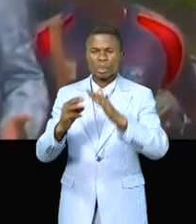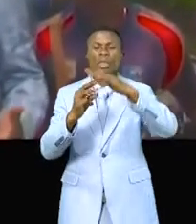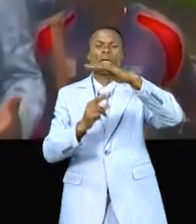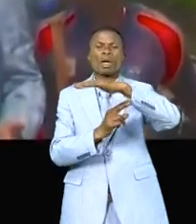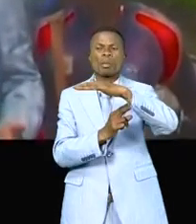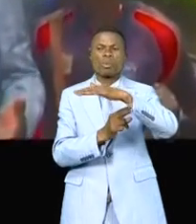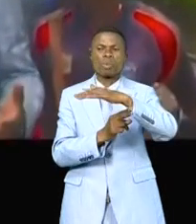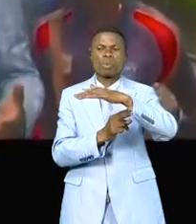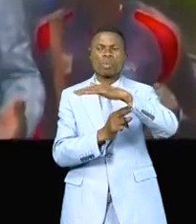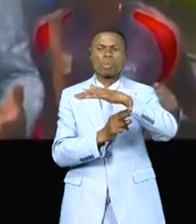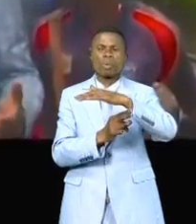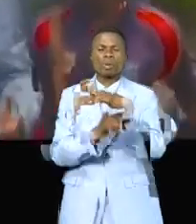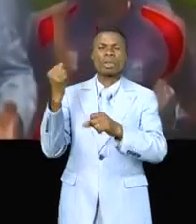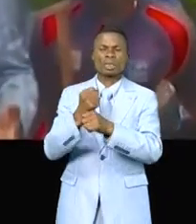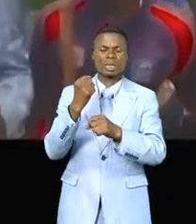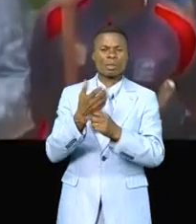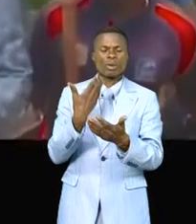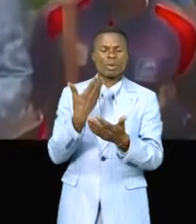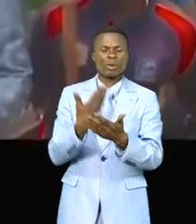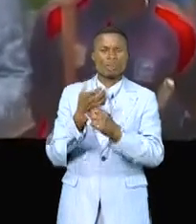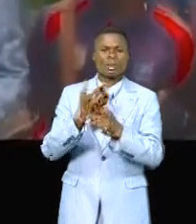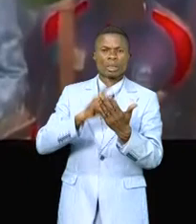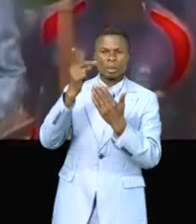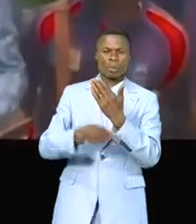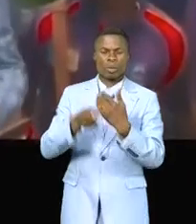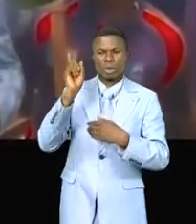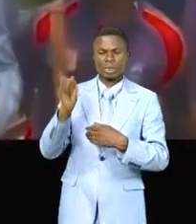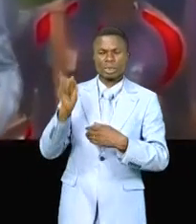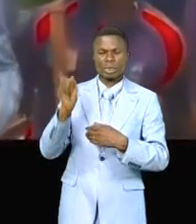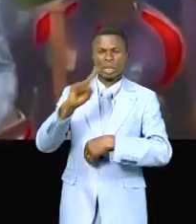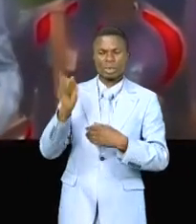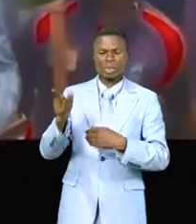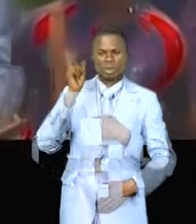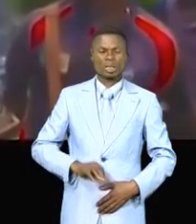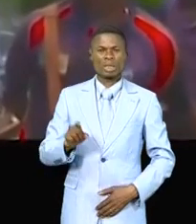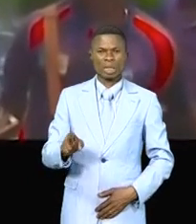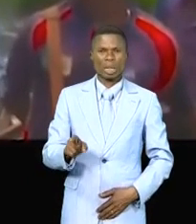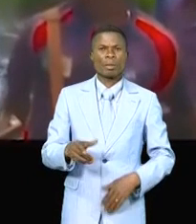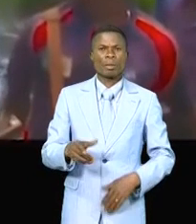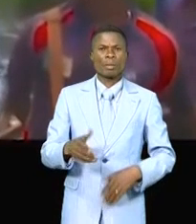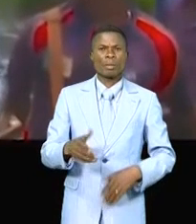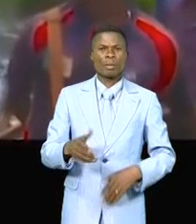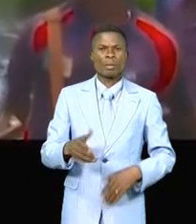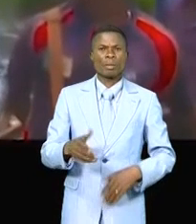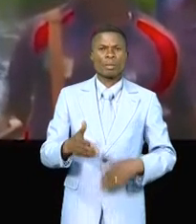financé dans le cadre des travaux d'urgence du programme du chef de l'État, Antoine Tshisekedi, qui a